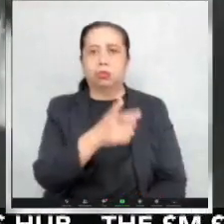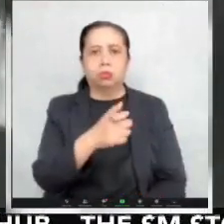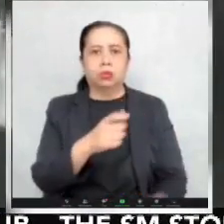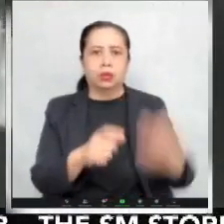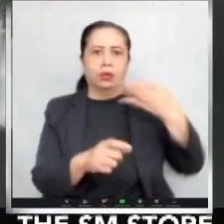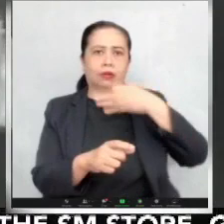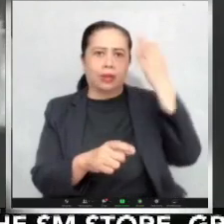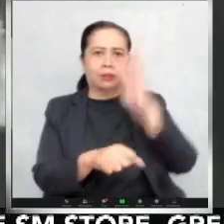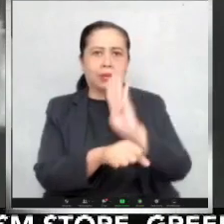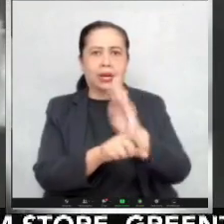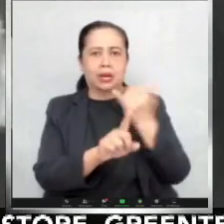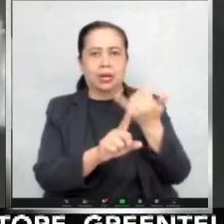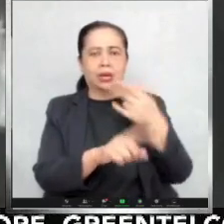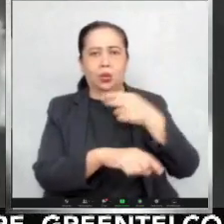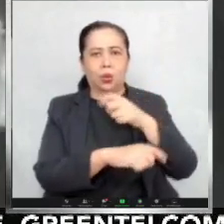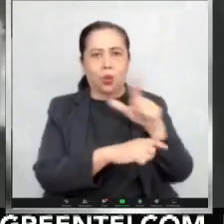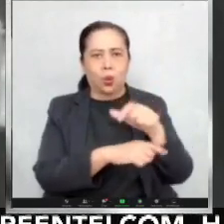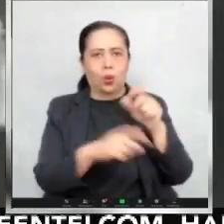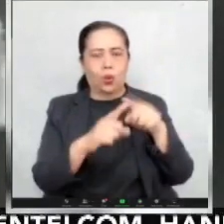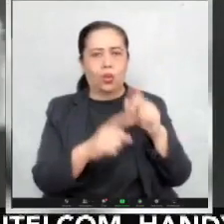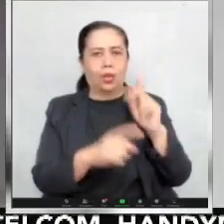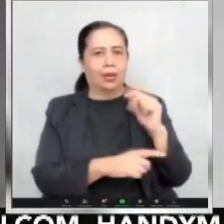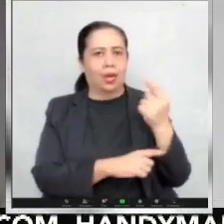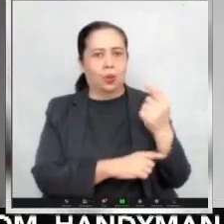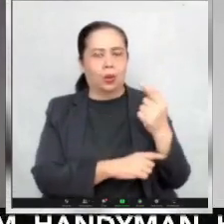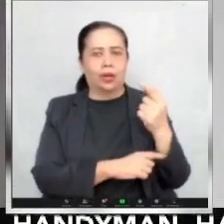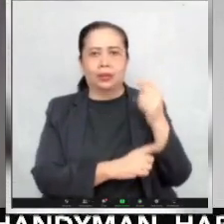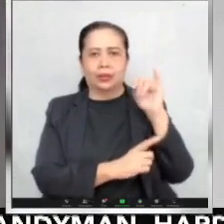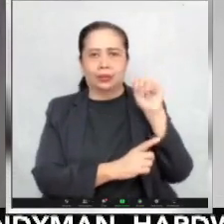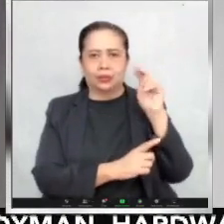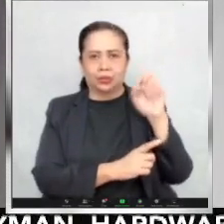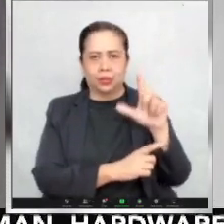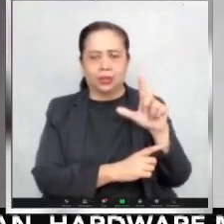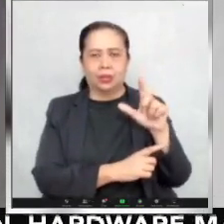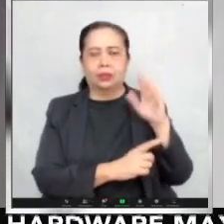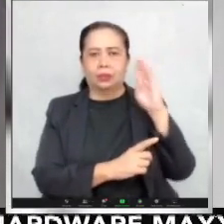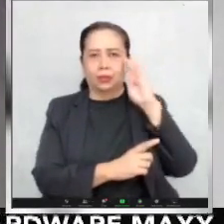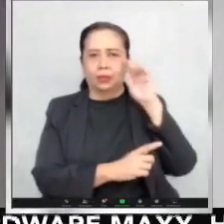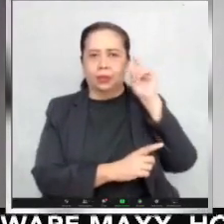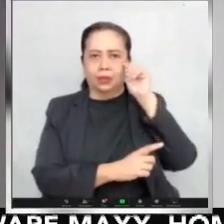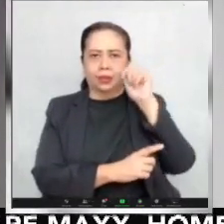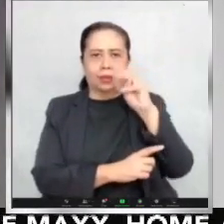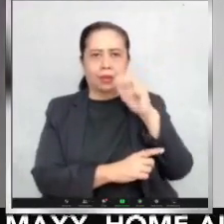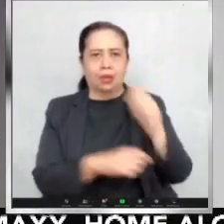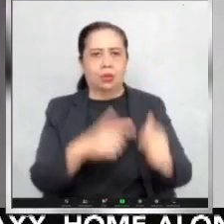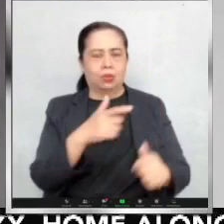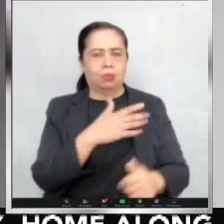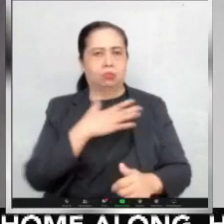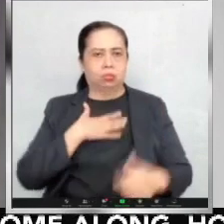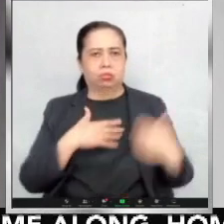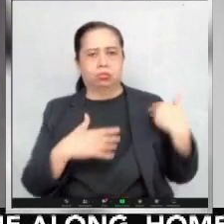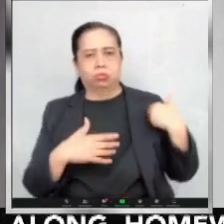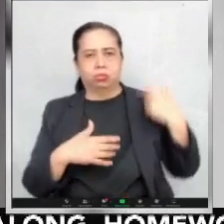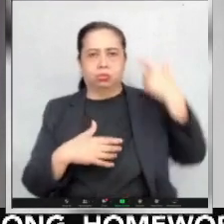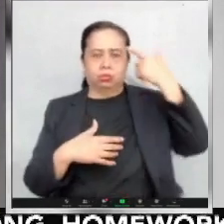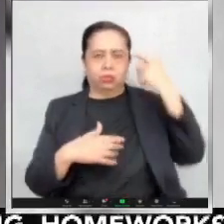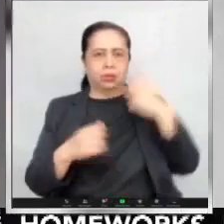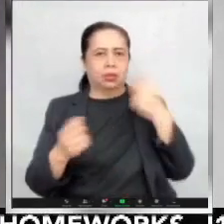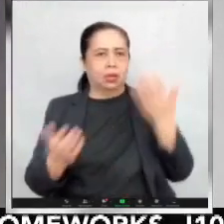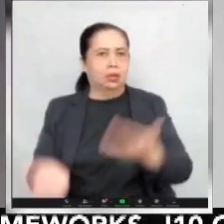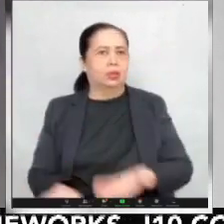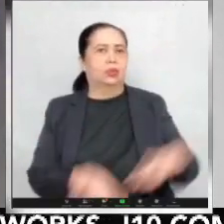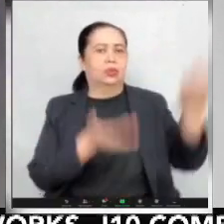ang kagawad na si Angel Ventura Tamayo. Tinamaan siya sa katawan, braso at ulo. Isinugod siya sa ospital